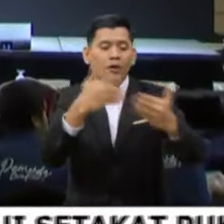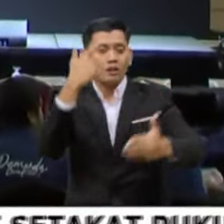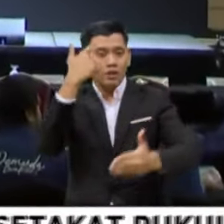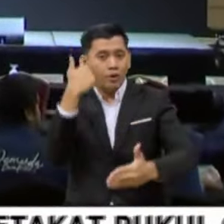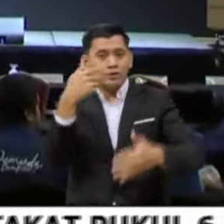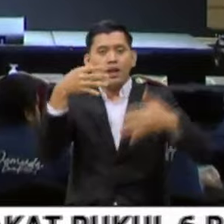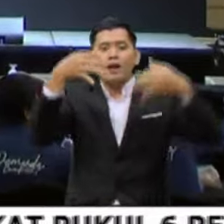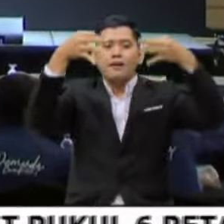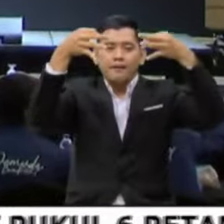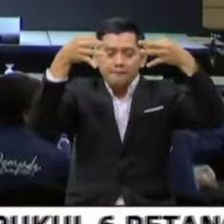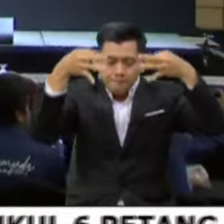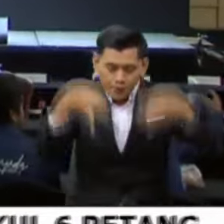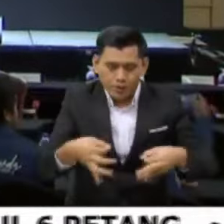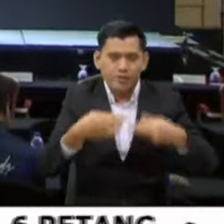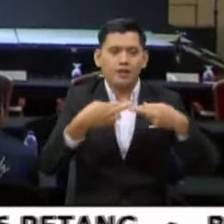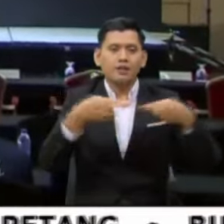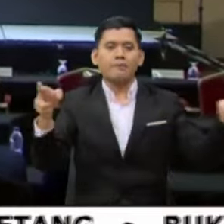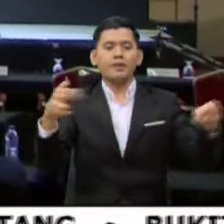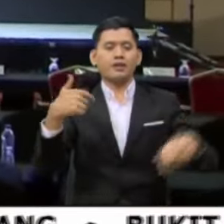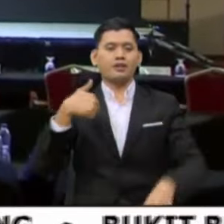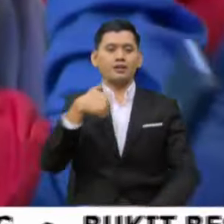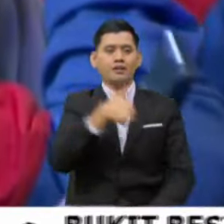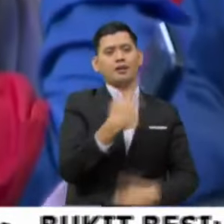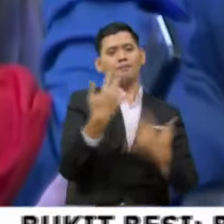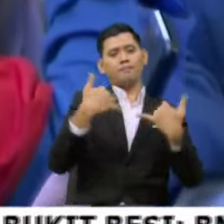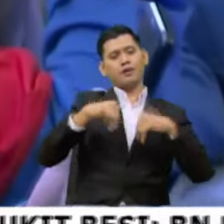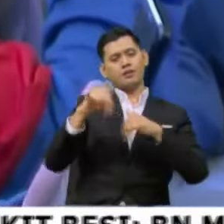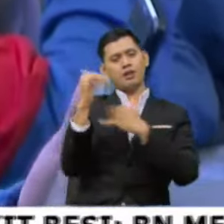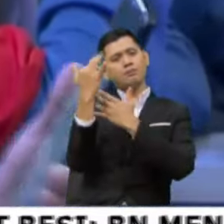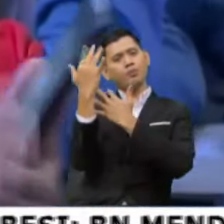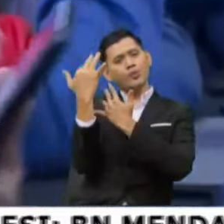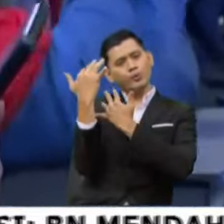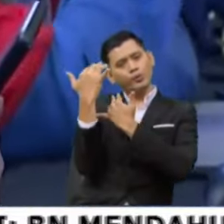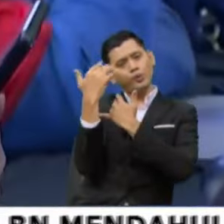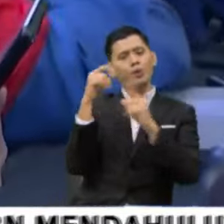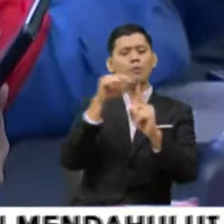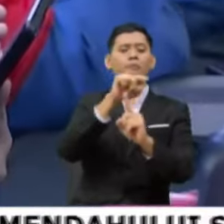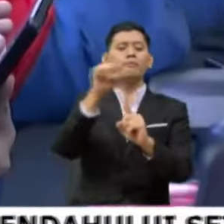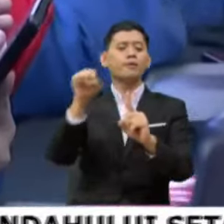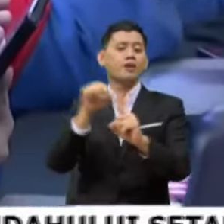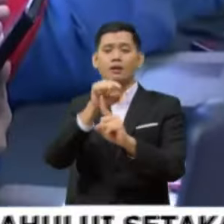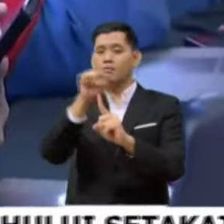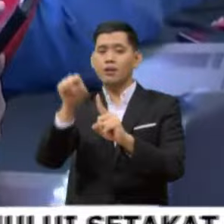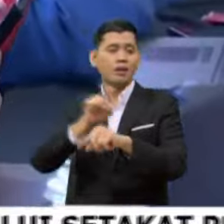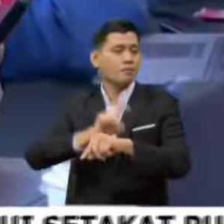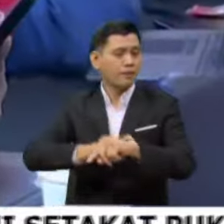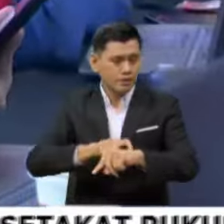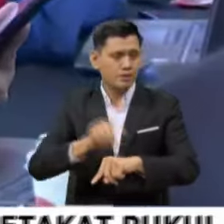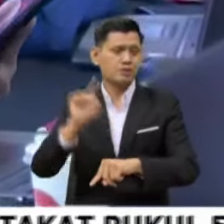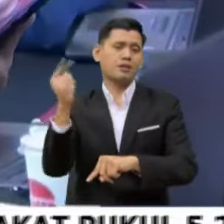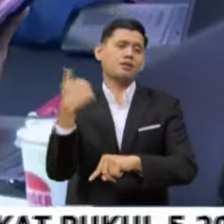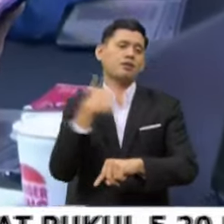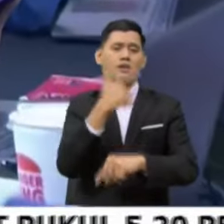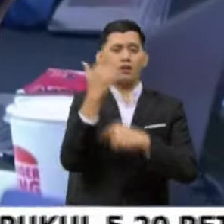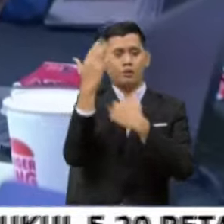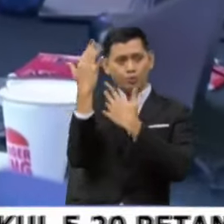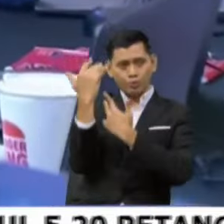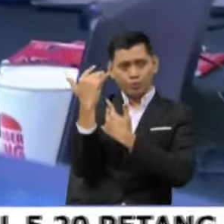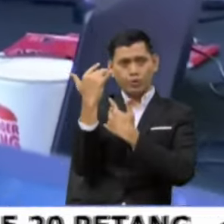rasmi. Kita masih lagi menanti masanya, bila-bila masa sahaja. Seperti sedia maklum, pilihan raya